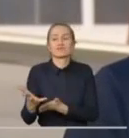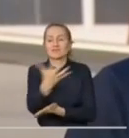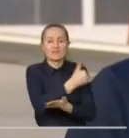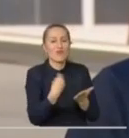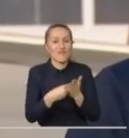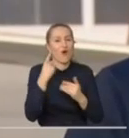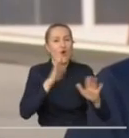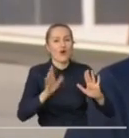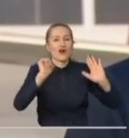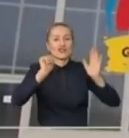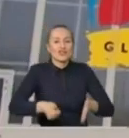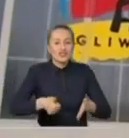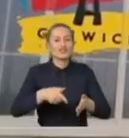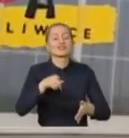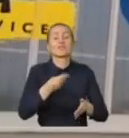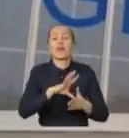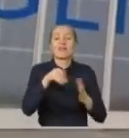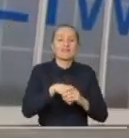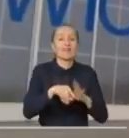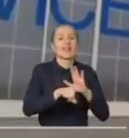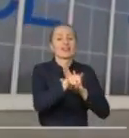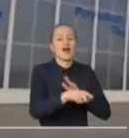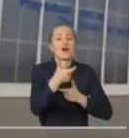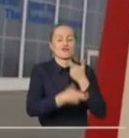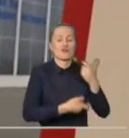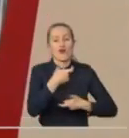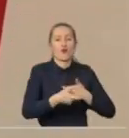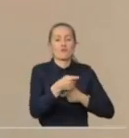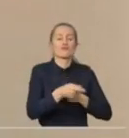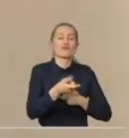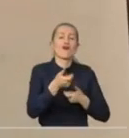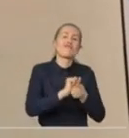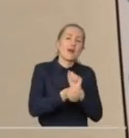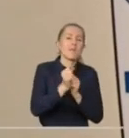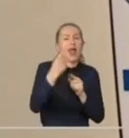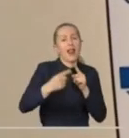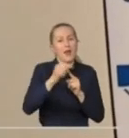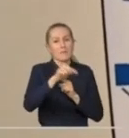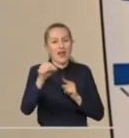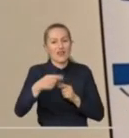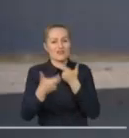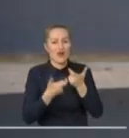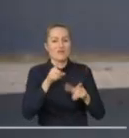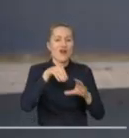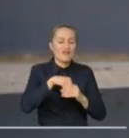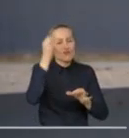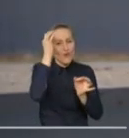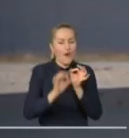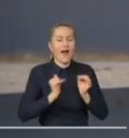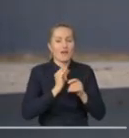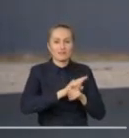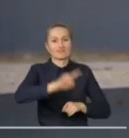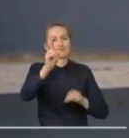około 6 tysięcy. Te pieniądze zostaną przeznaczone na wymianę różnych elementów tego szybowca, tak żeby mógł zacząć